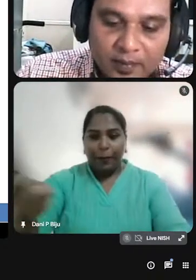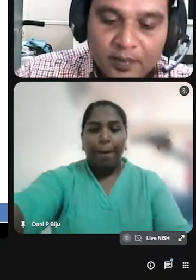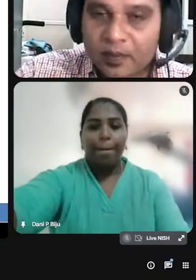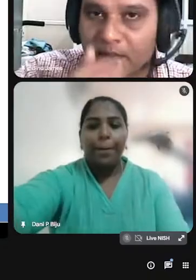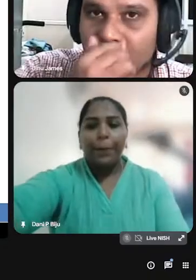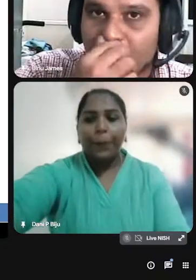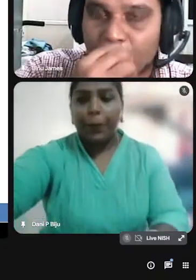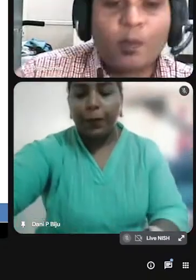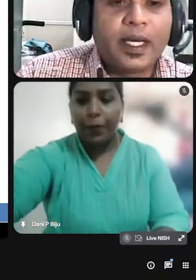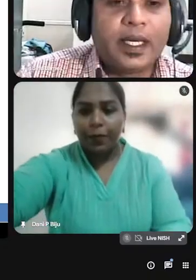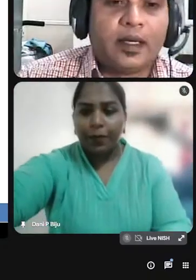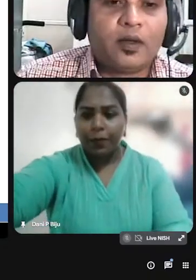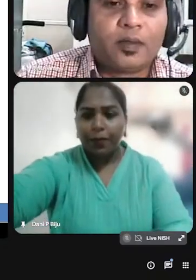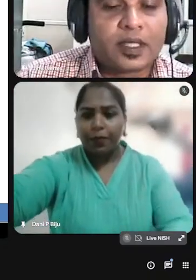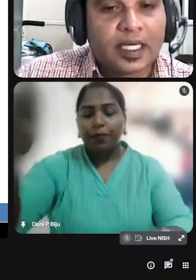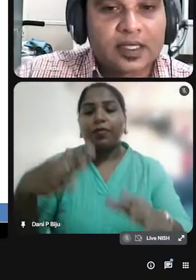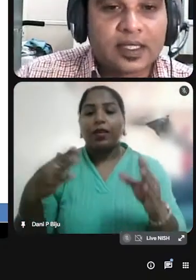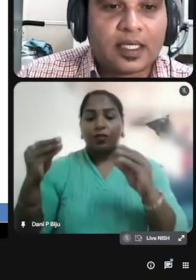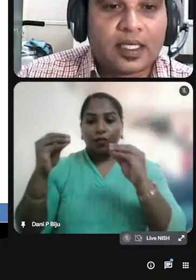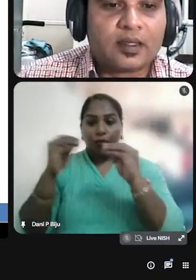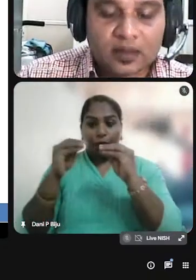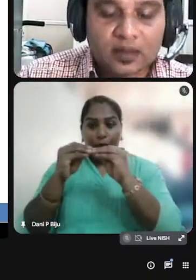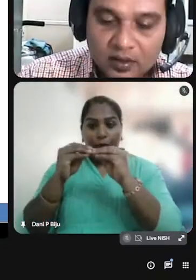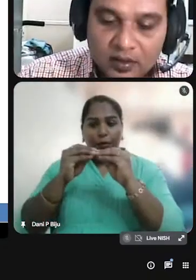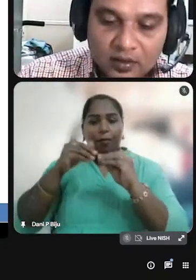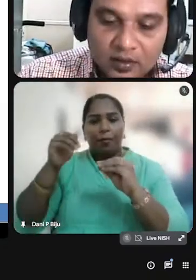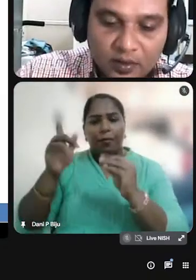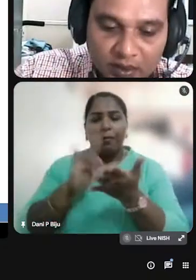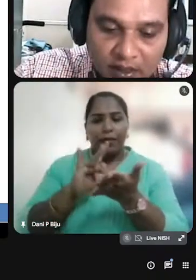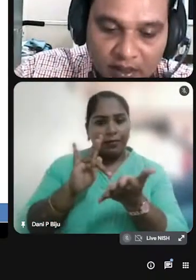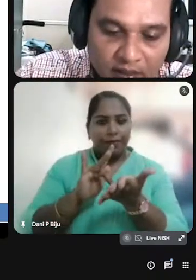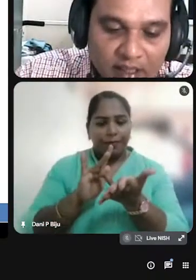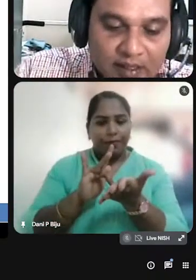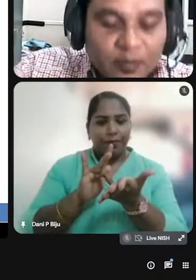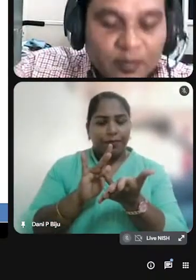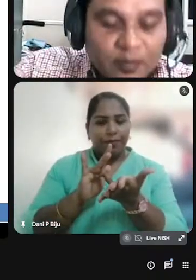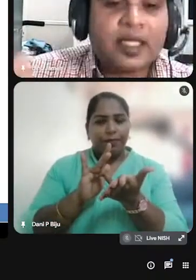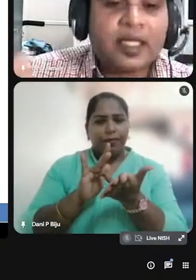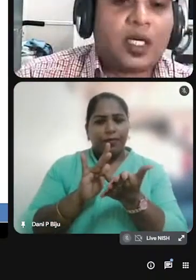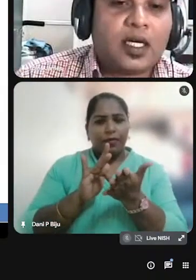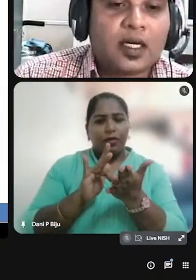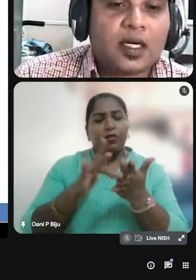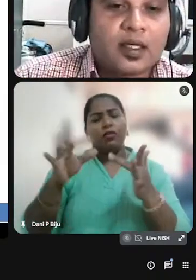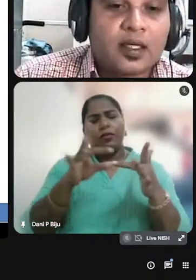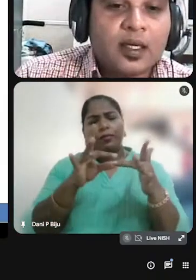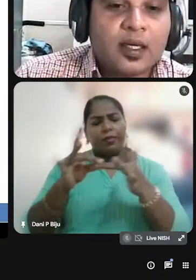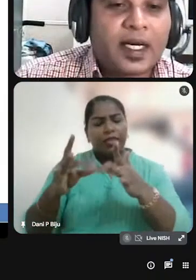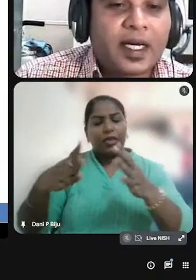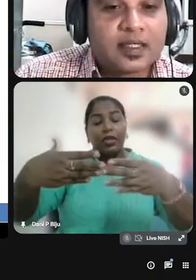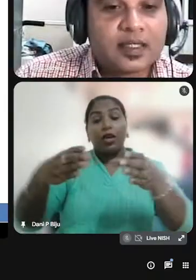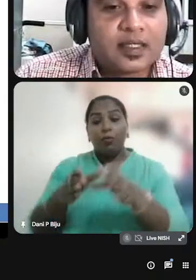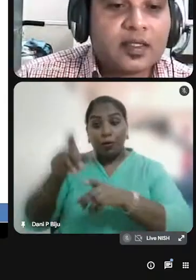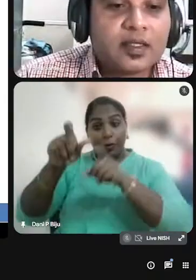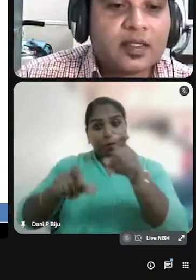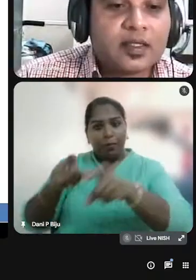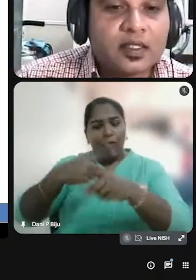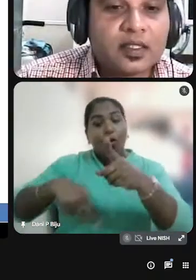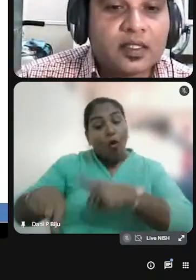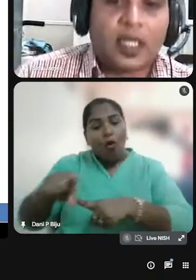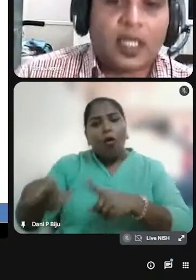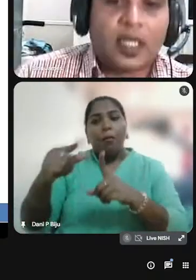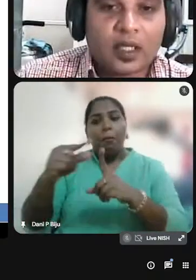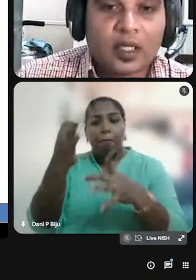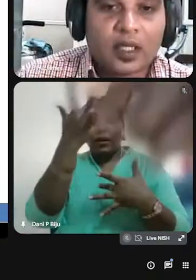നമ്മുടെ മുംബൈയിൽ ഒരു പ്രത്യേക സ്ഥലത്ത് ഒരു പ്രത്യേക സമുദായത്തിലുള്ള ആൾക്കാർക്ക് പാർക്കിൻസൺസ്